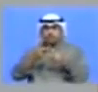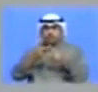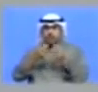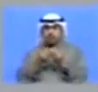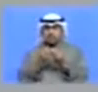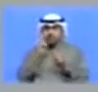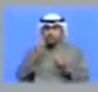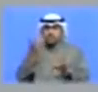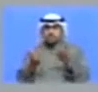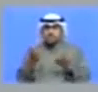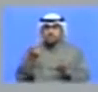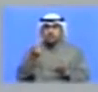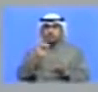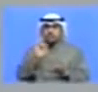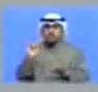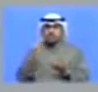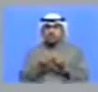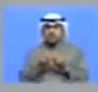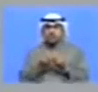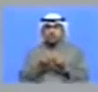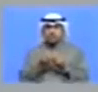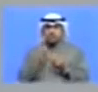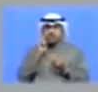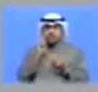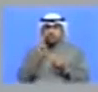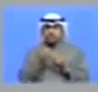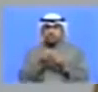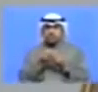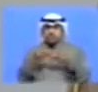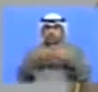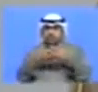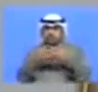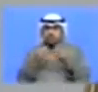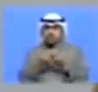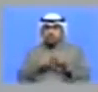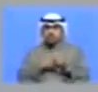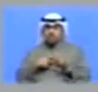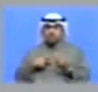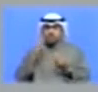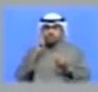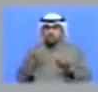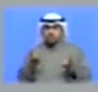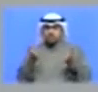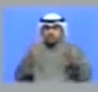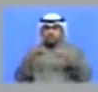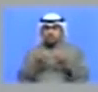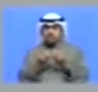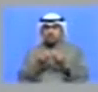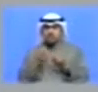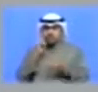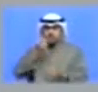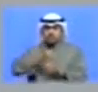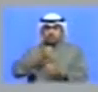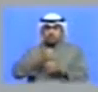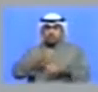في ميزانيتنا، موضوع القطاع العام والقطاع الخاص، وكيفية تكدس القوى العاملة في القطاع العام. وحقيقة